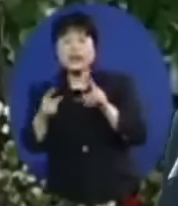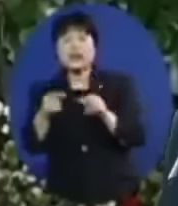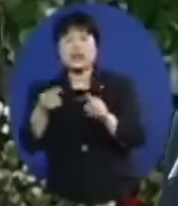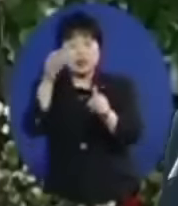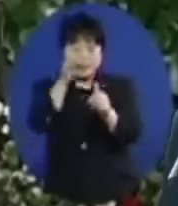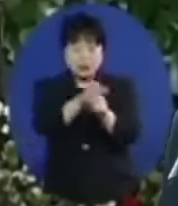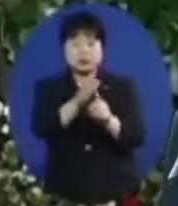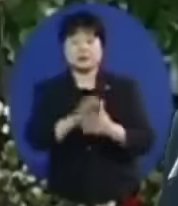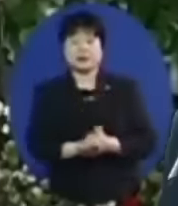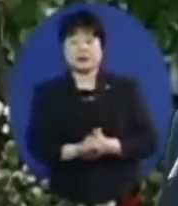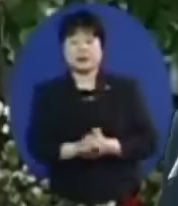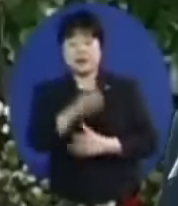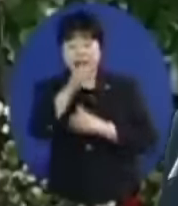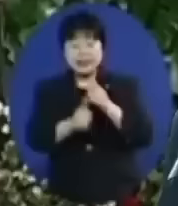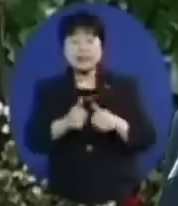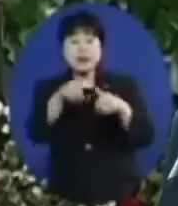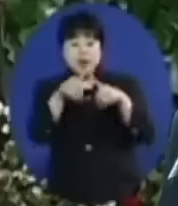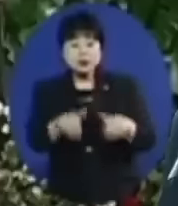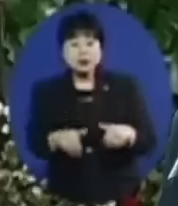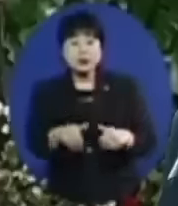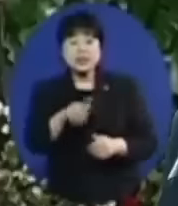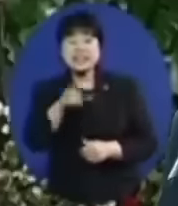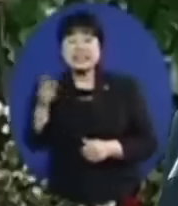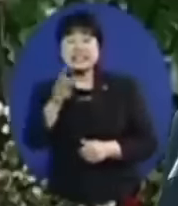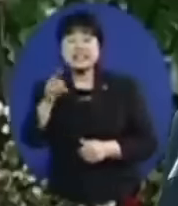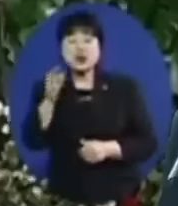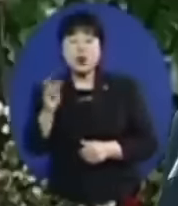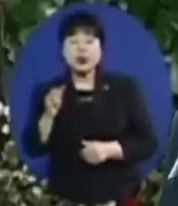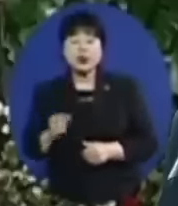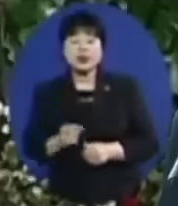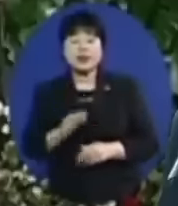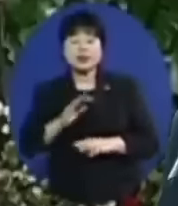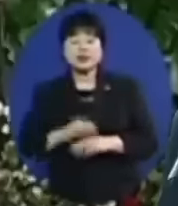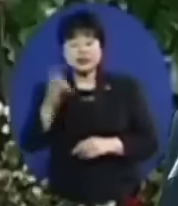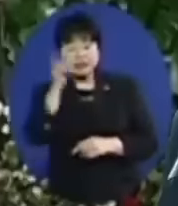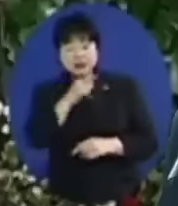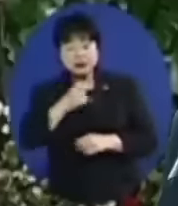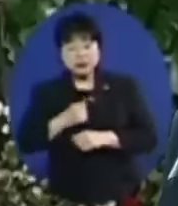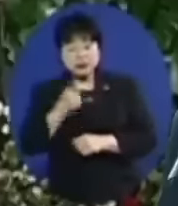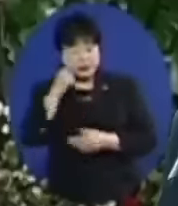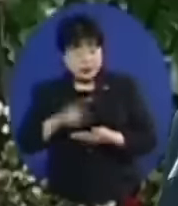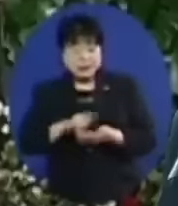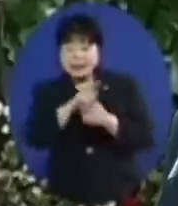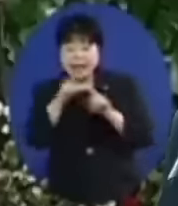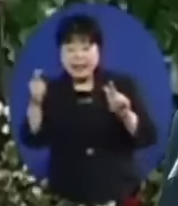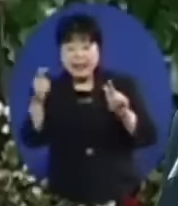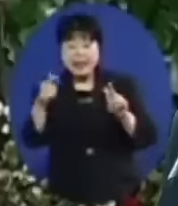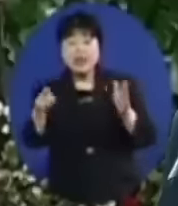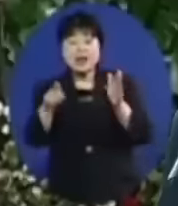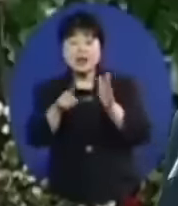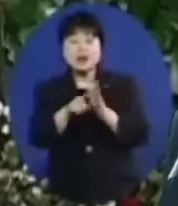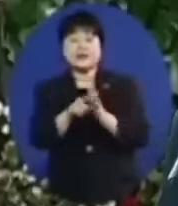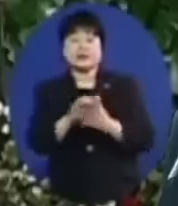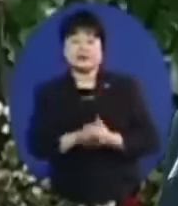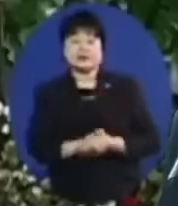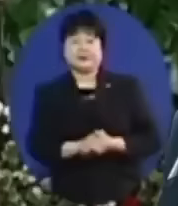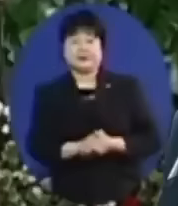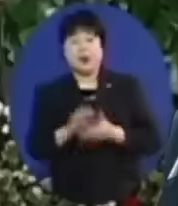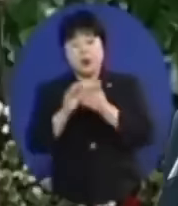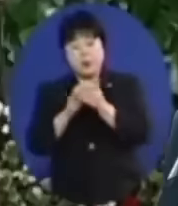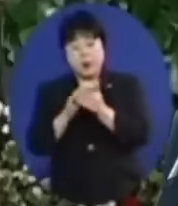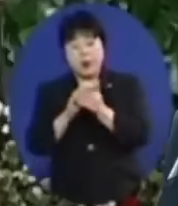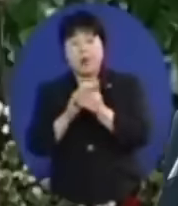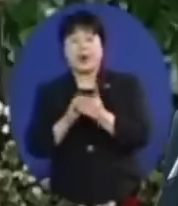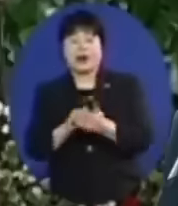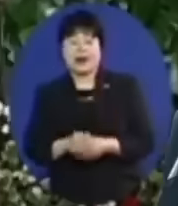만들었습니다. 그 하나님의 사자가 기드온이 적들에게 들키지 않으려고 밀을 포도주 틀에서 몰래